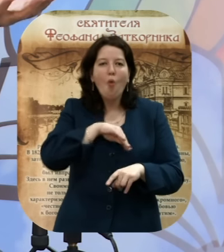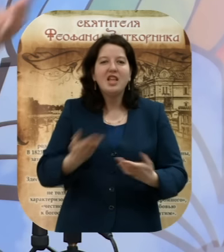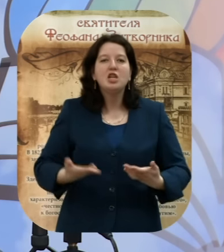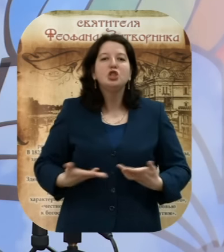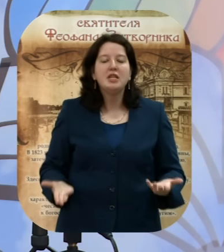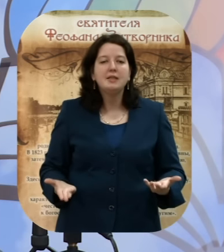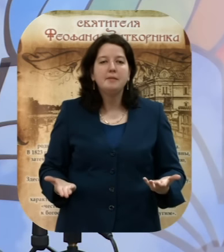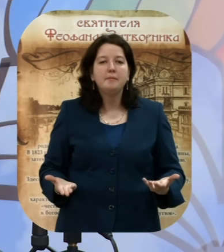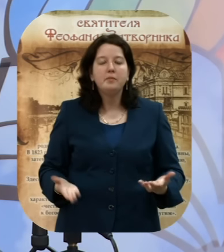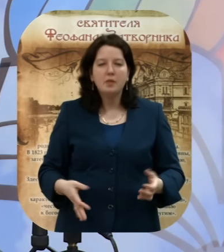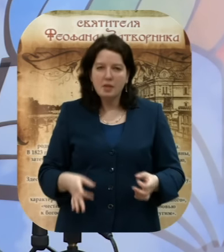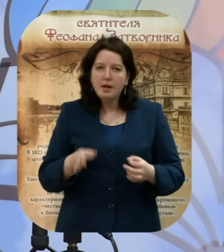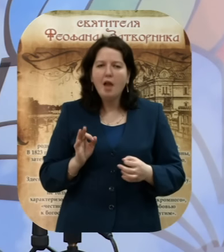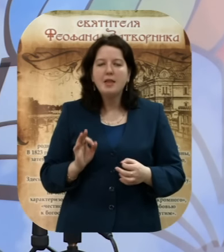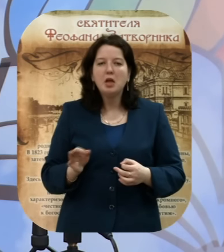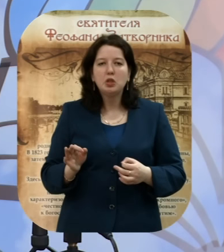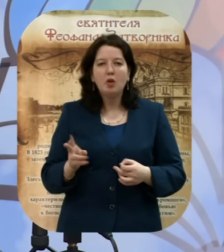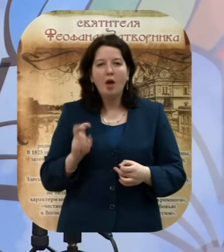жизнь. Конечно,